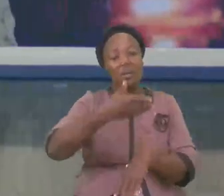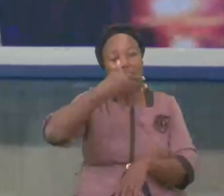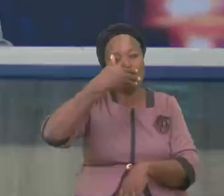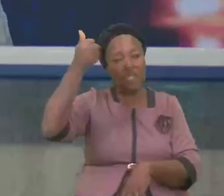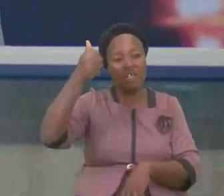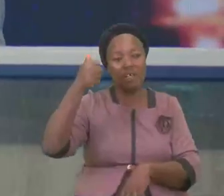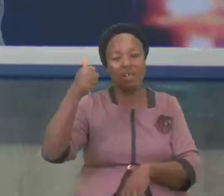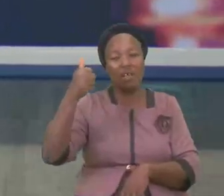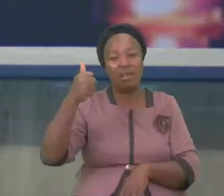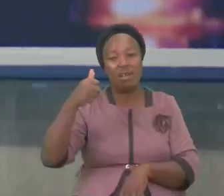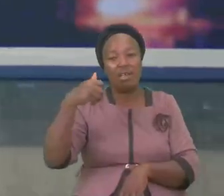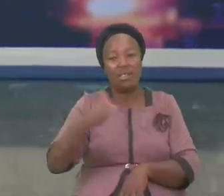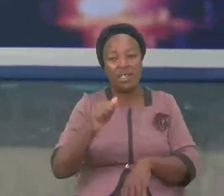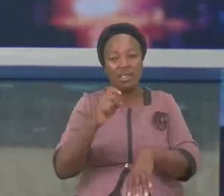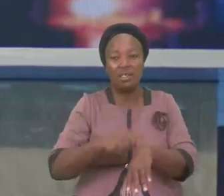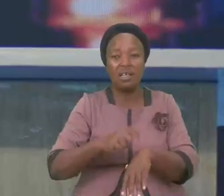10 fois supérieurs.